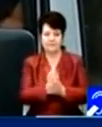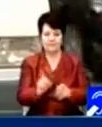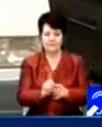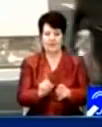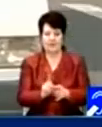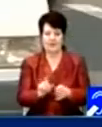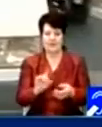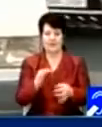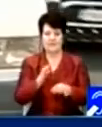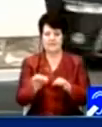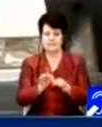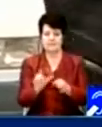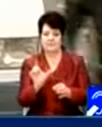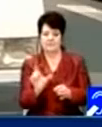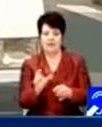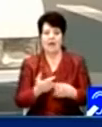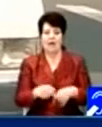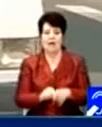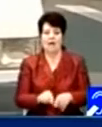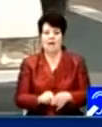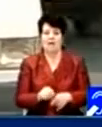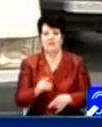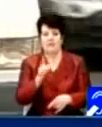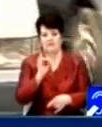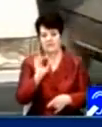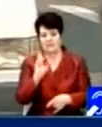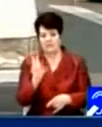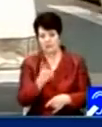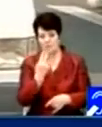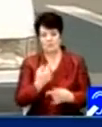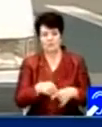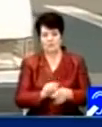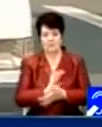de chibrite. Troleibuzele au fost și ele la fel de încărcate în orele de vârf.